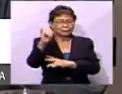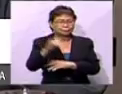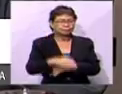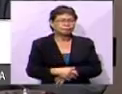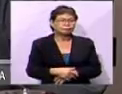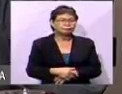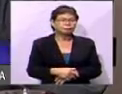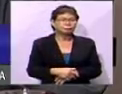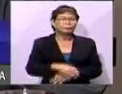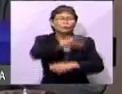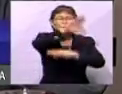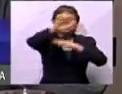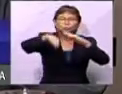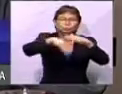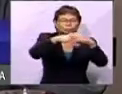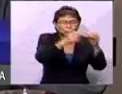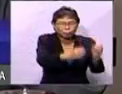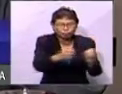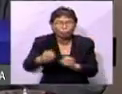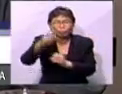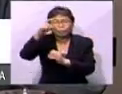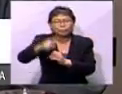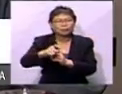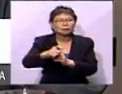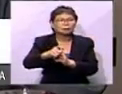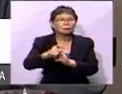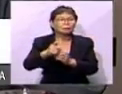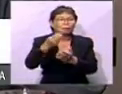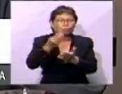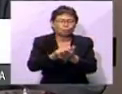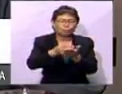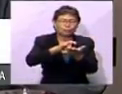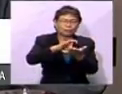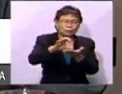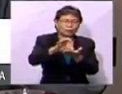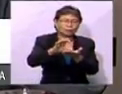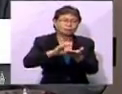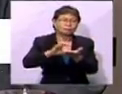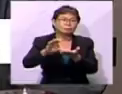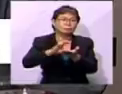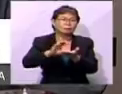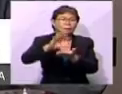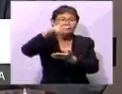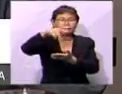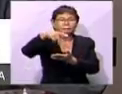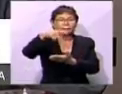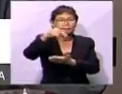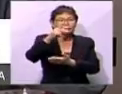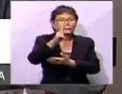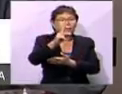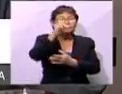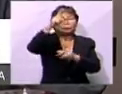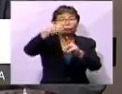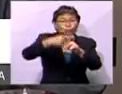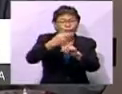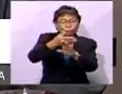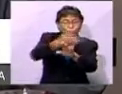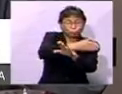Segala semua penganjur hendaklah depositkan hadiah wang tunai itu kepada PKBM sebulan sebelum